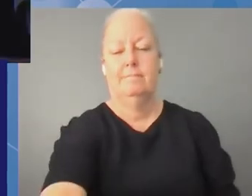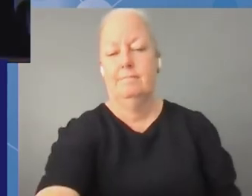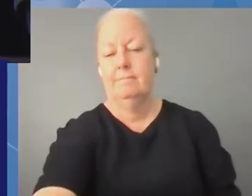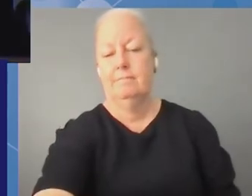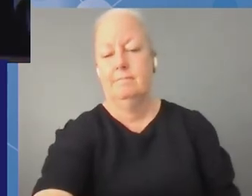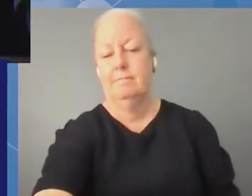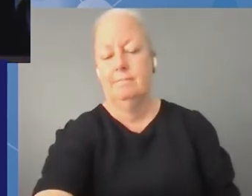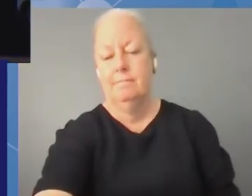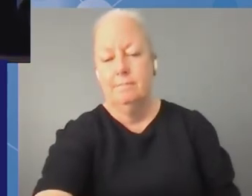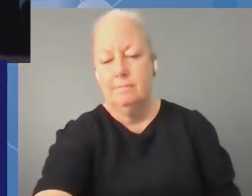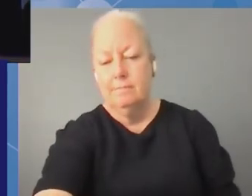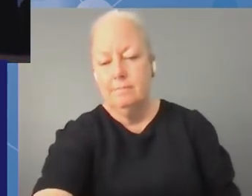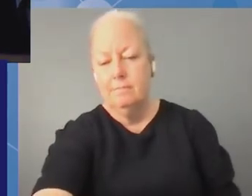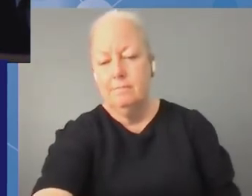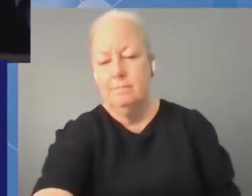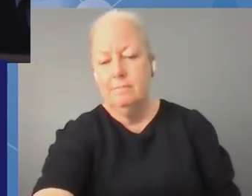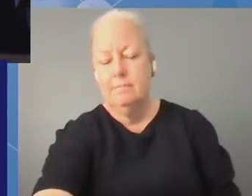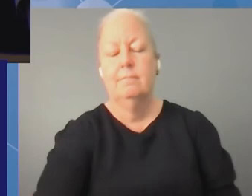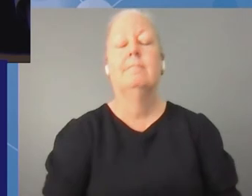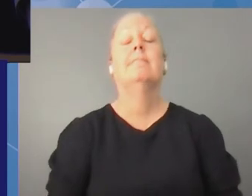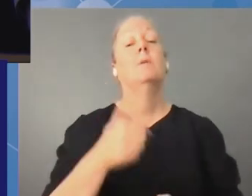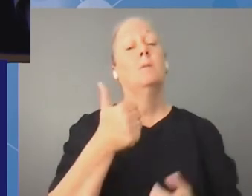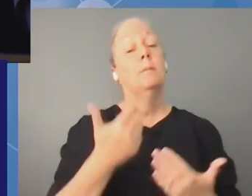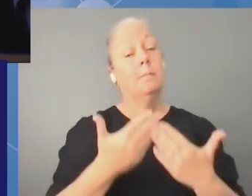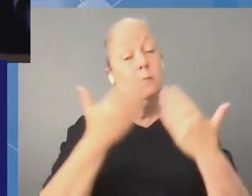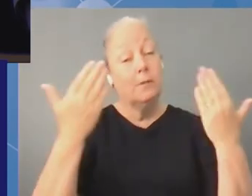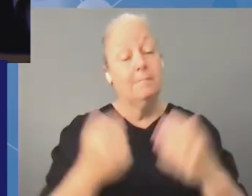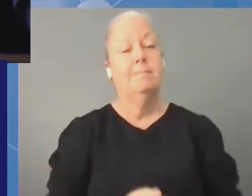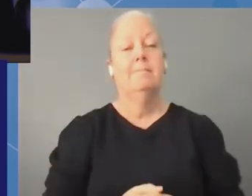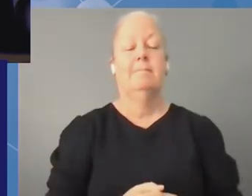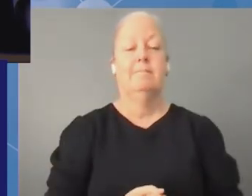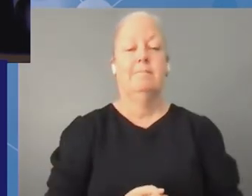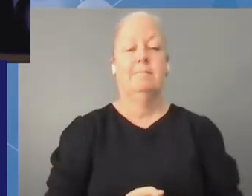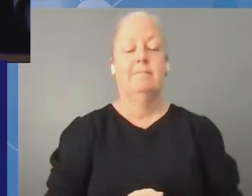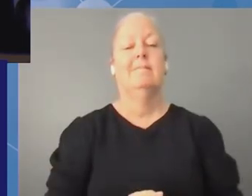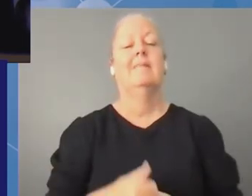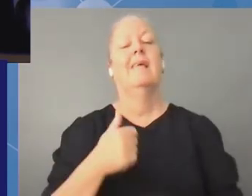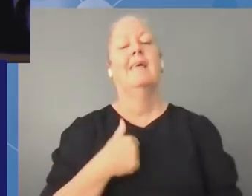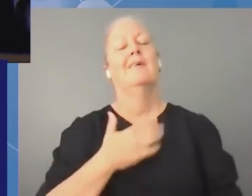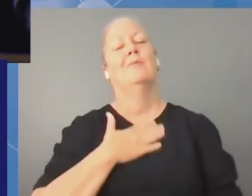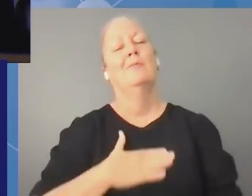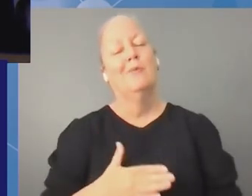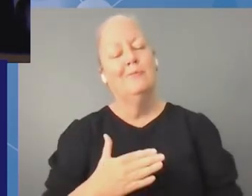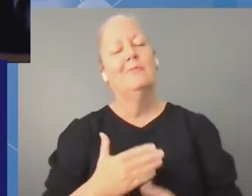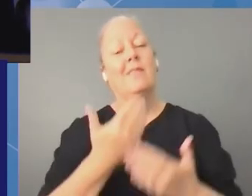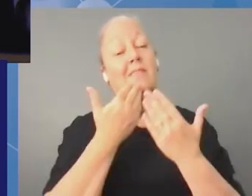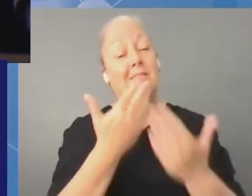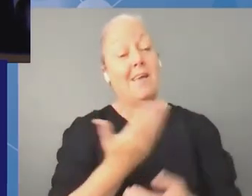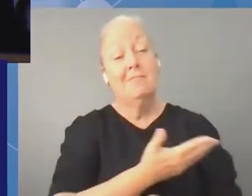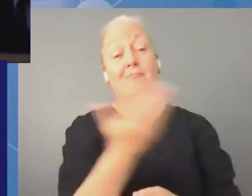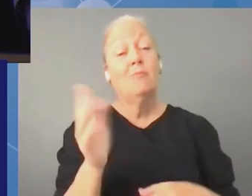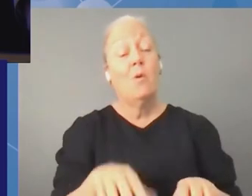我叫 Ossi， 来自 Benin， 我在这里感谢主办国和组织单位